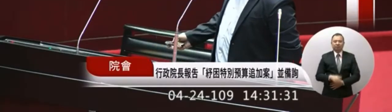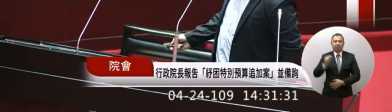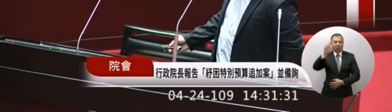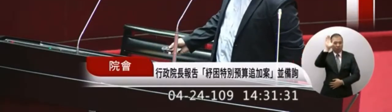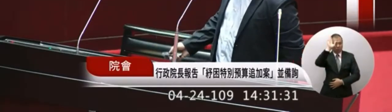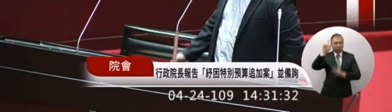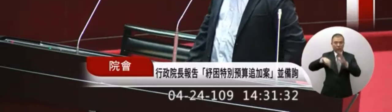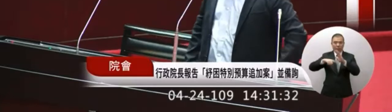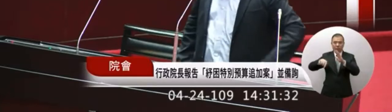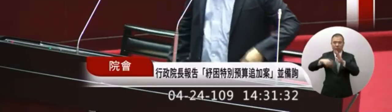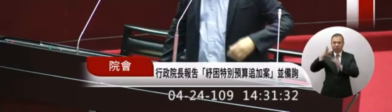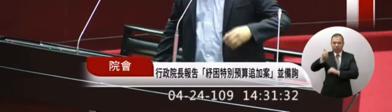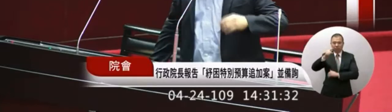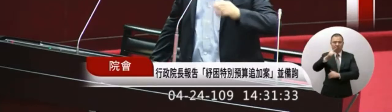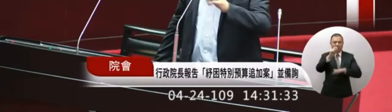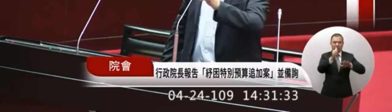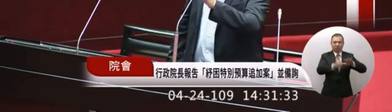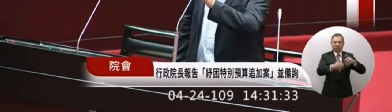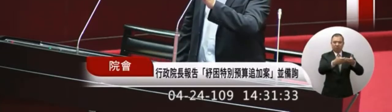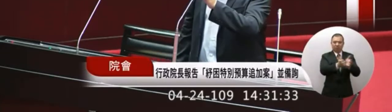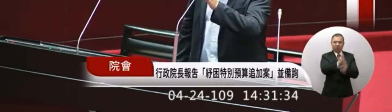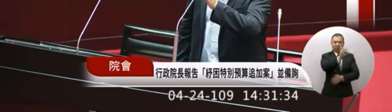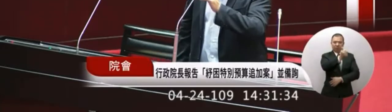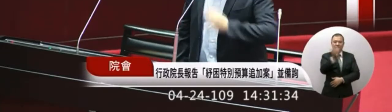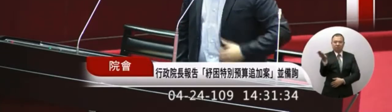部长请。